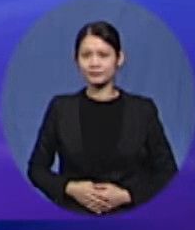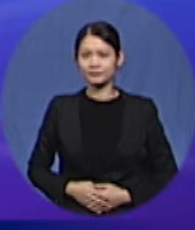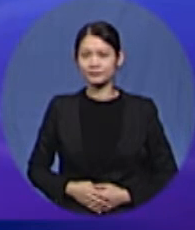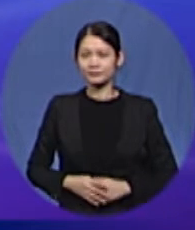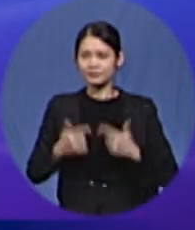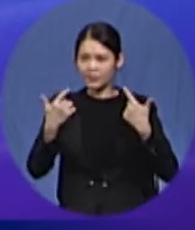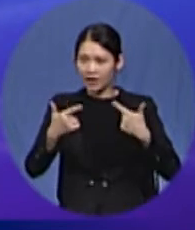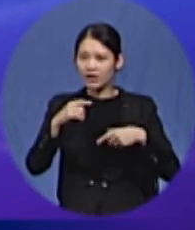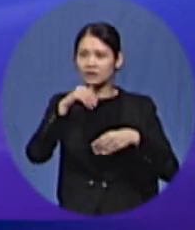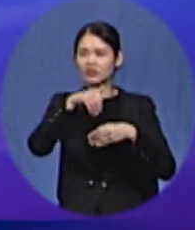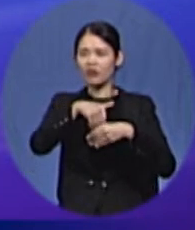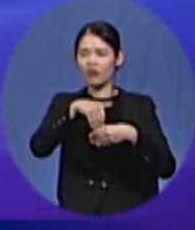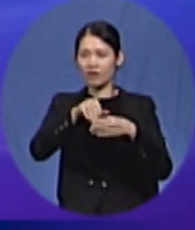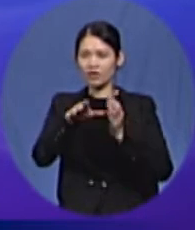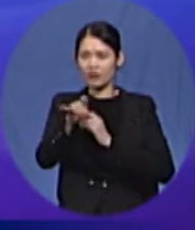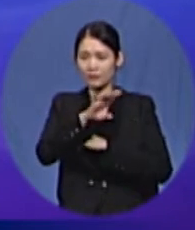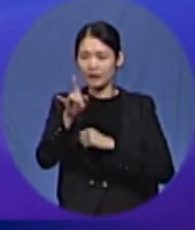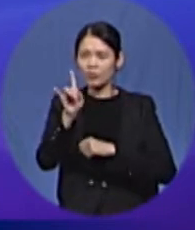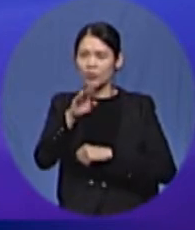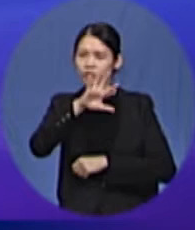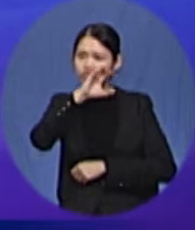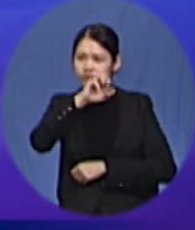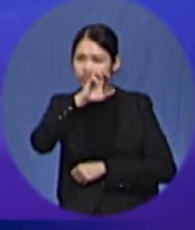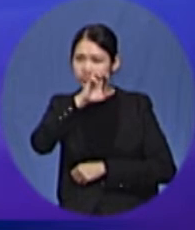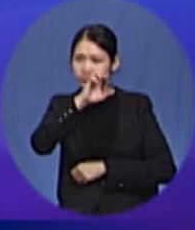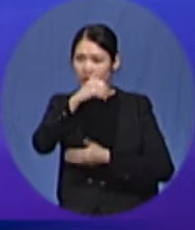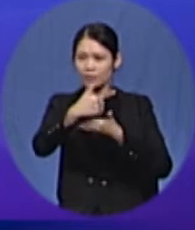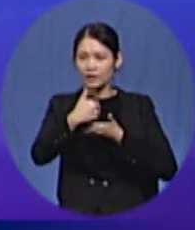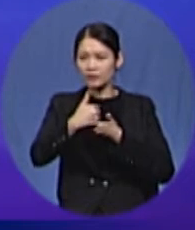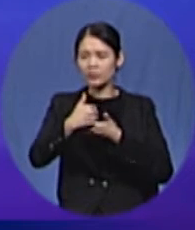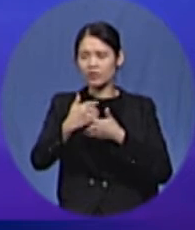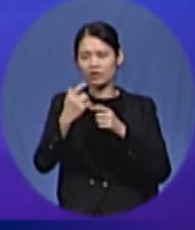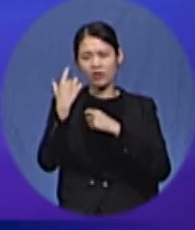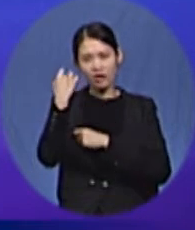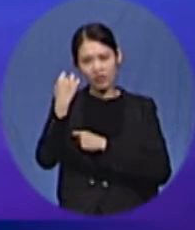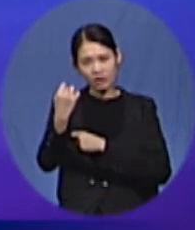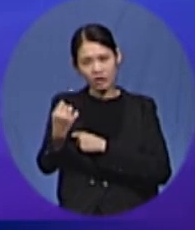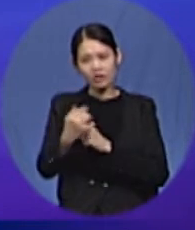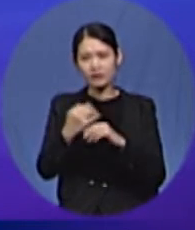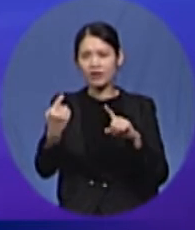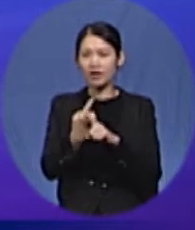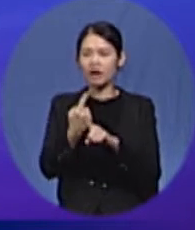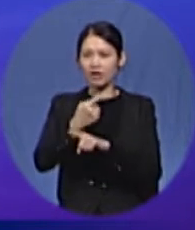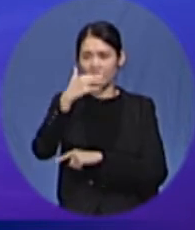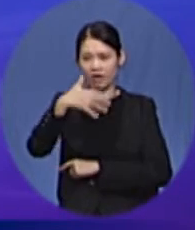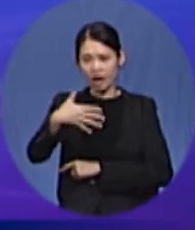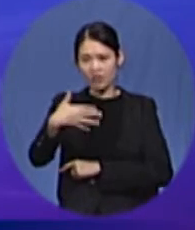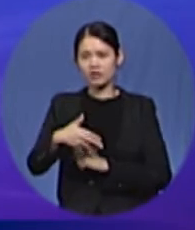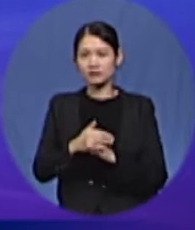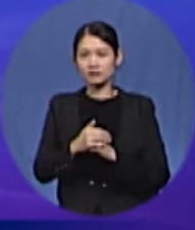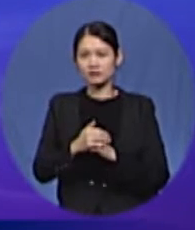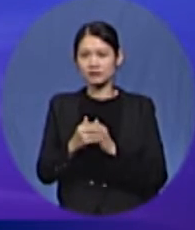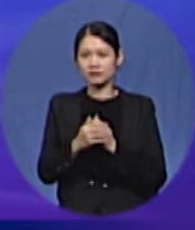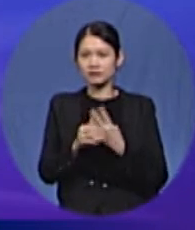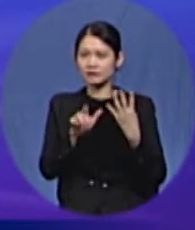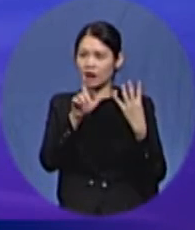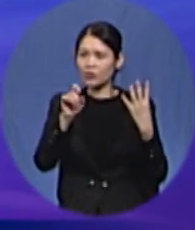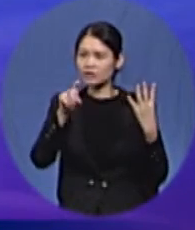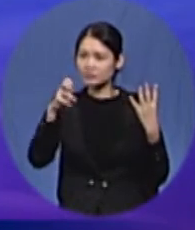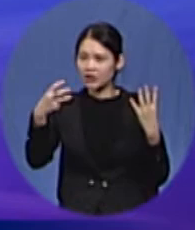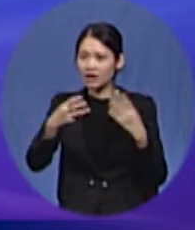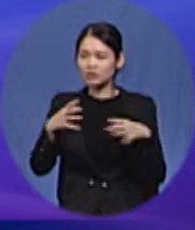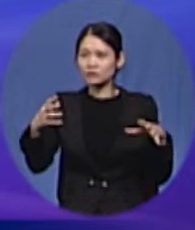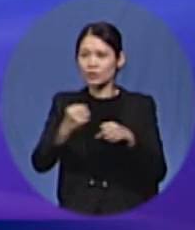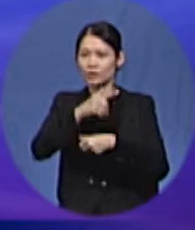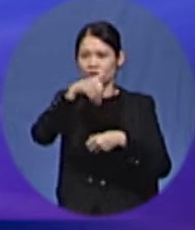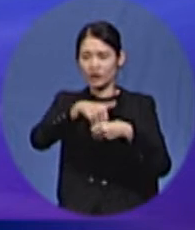매 선거 때마다 제기된 불만 사항이 여전히 개선되지 않고 있습니다. 다음 달 총선에서는